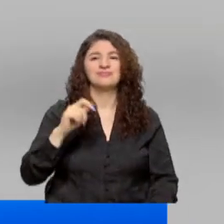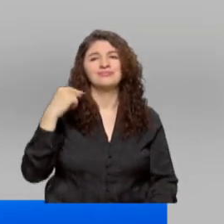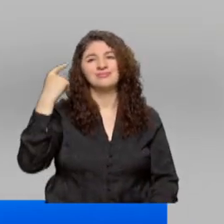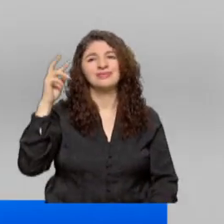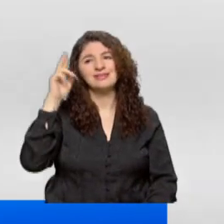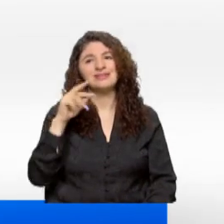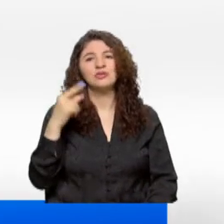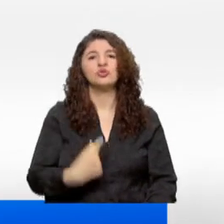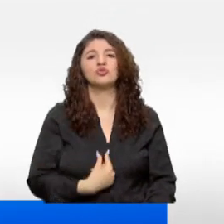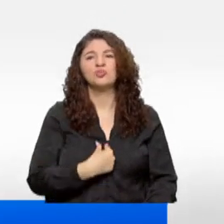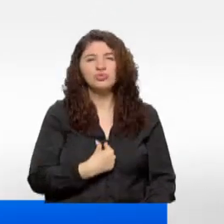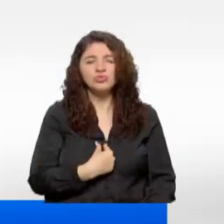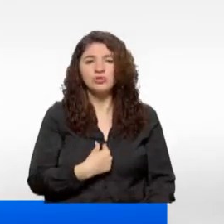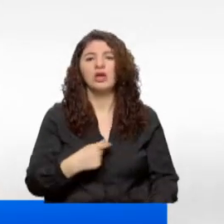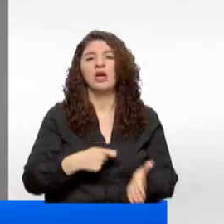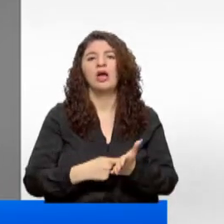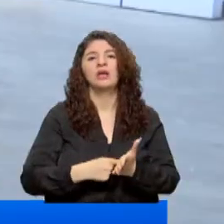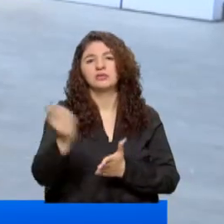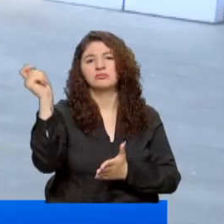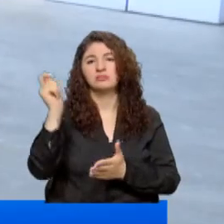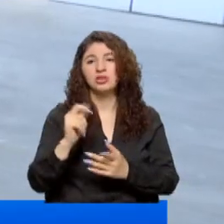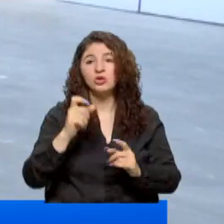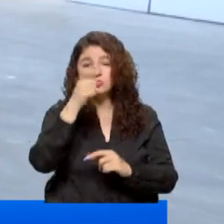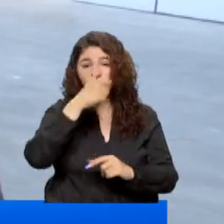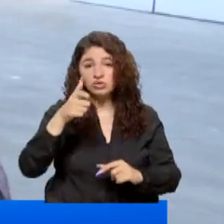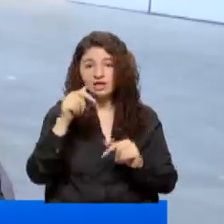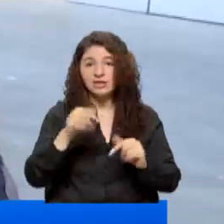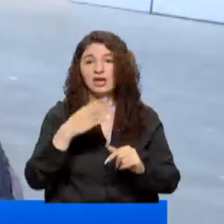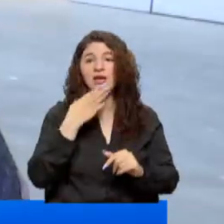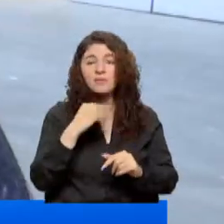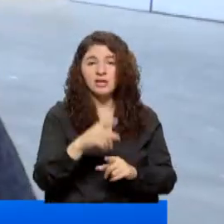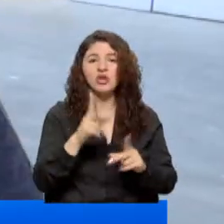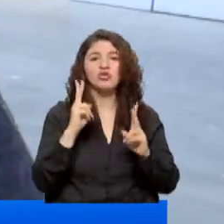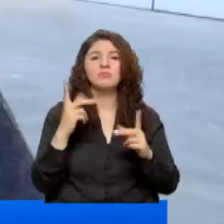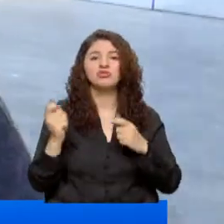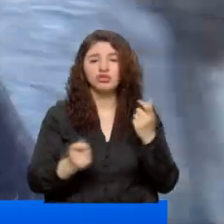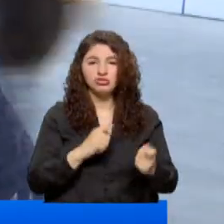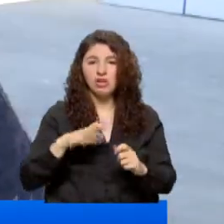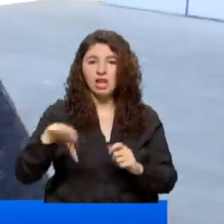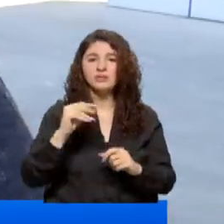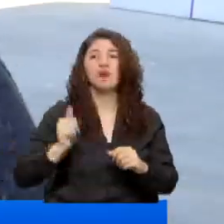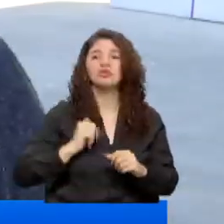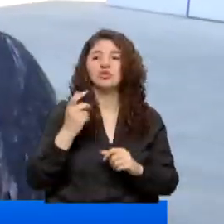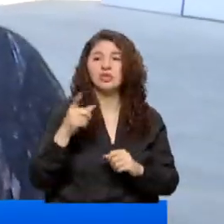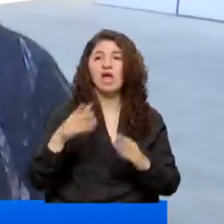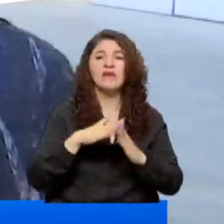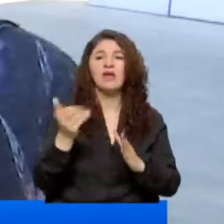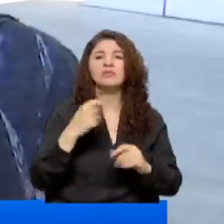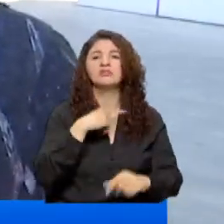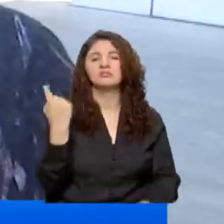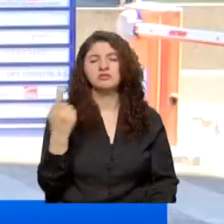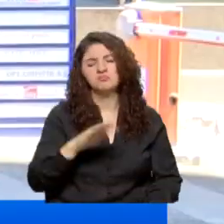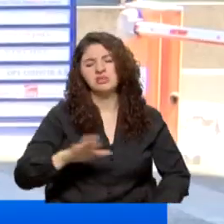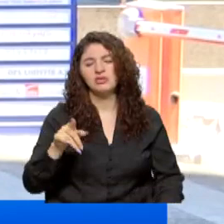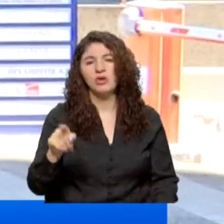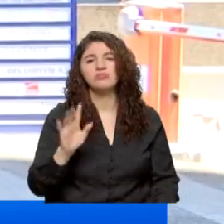olabileceklerine dair Umut Kırıntısı da silip süpürdü Türkiyede emekli normal çalışanlar asgari ücretler ev alamaz